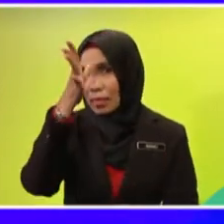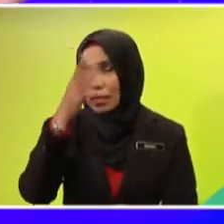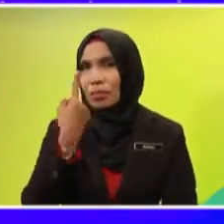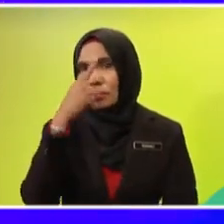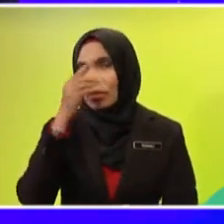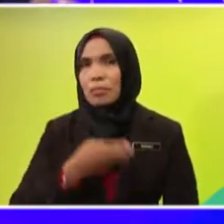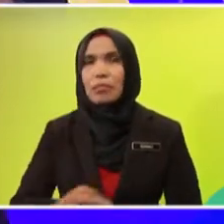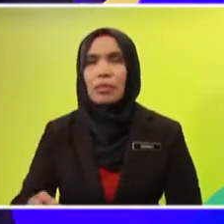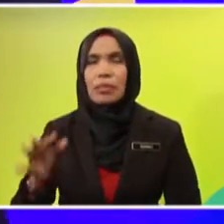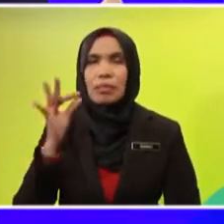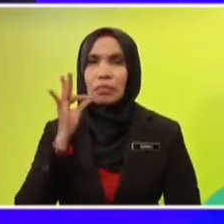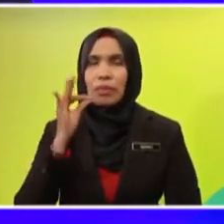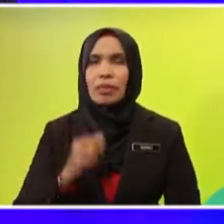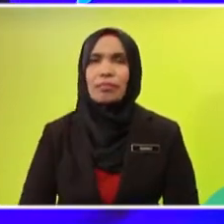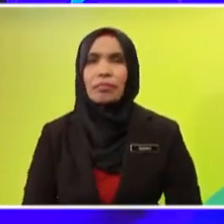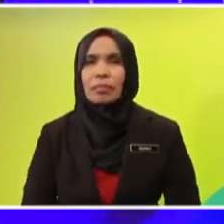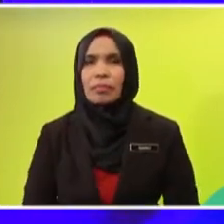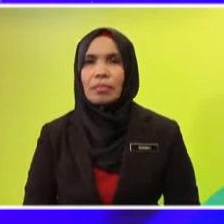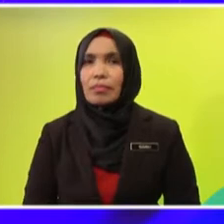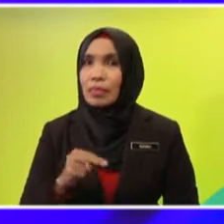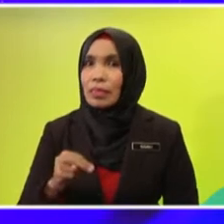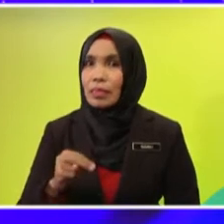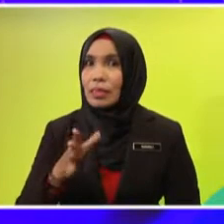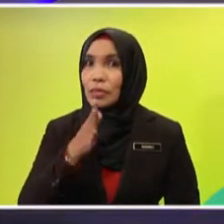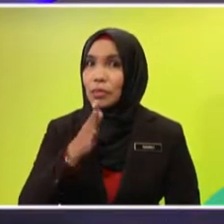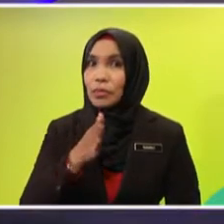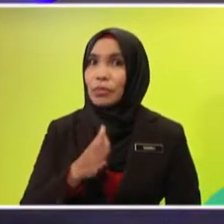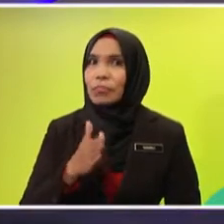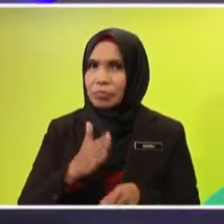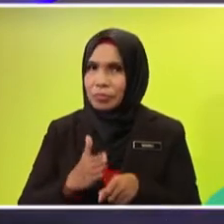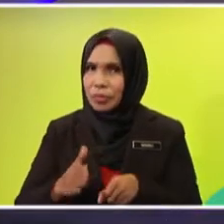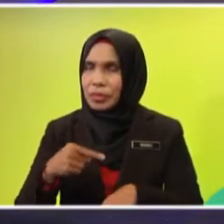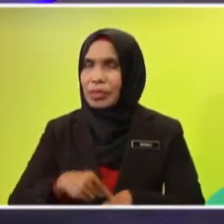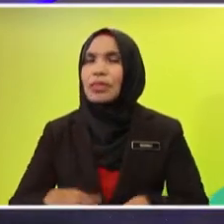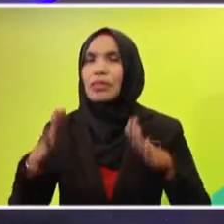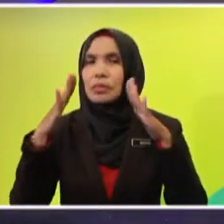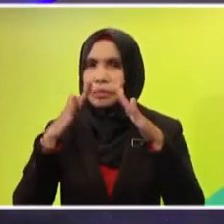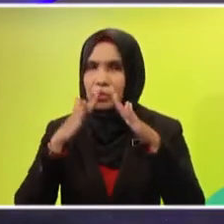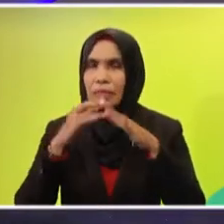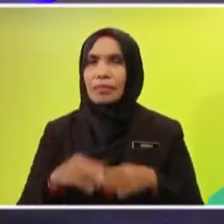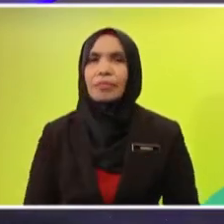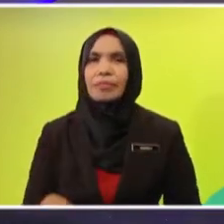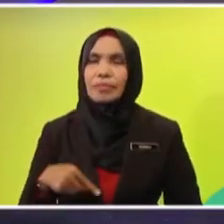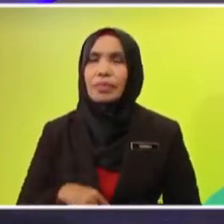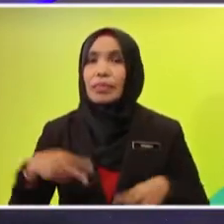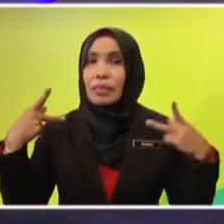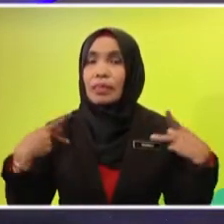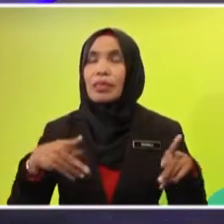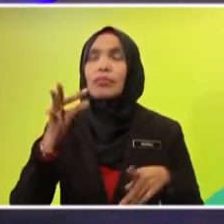lepas beli di rumah bye sebenarnya di kedai buah ada